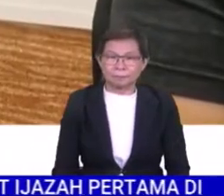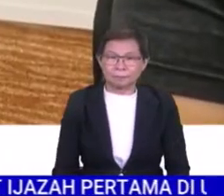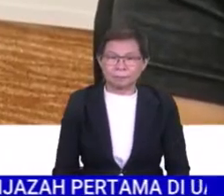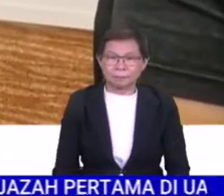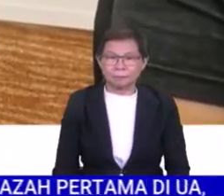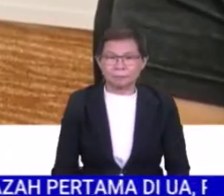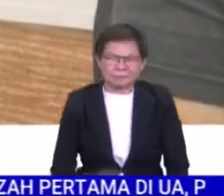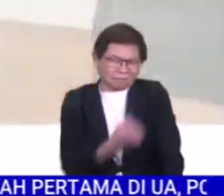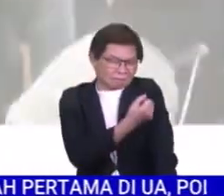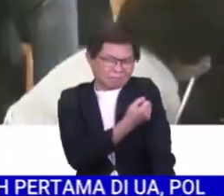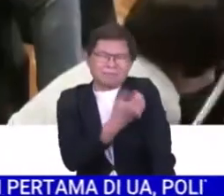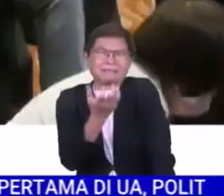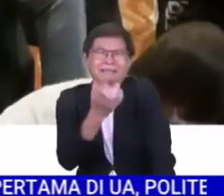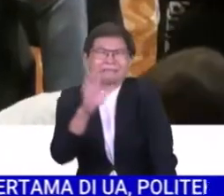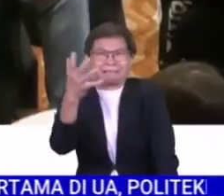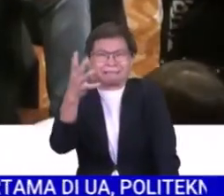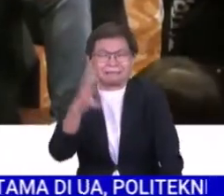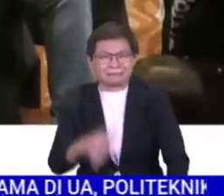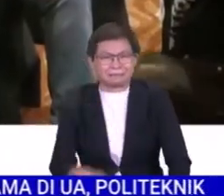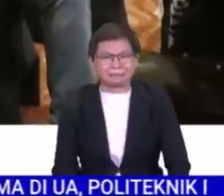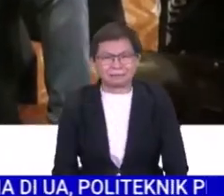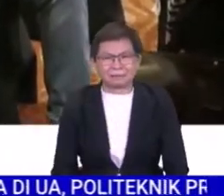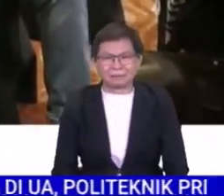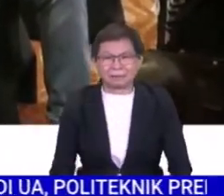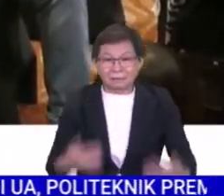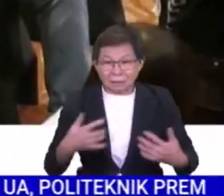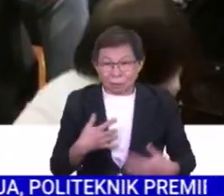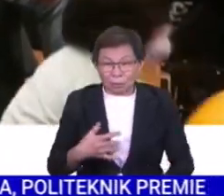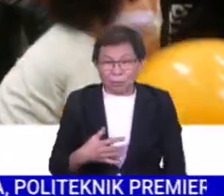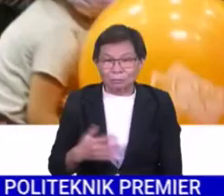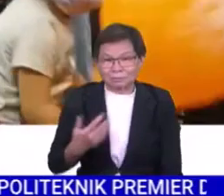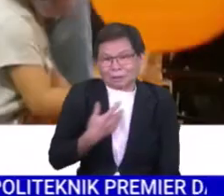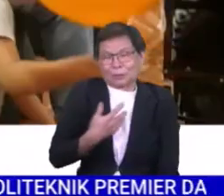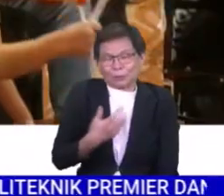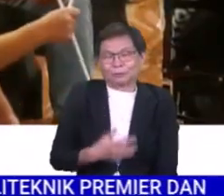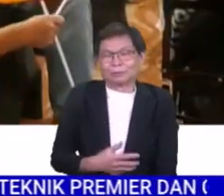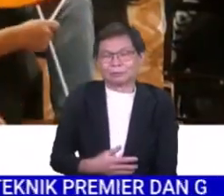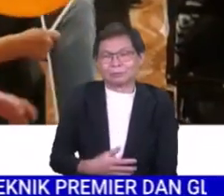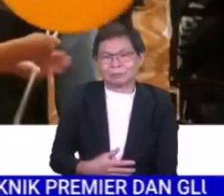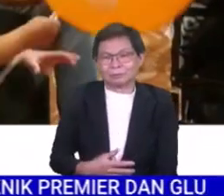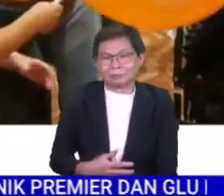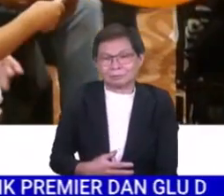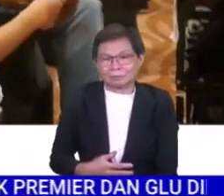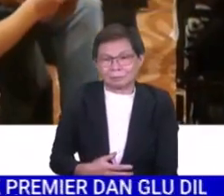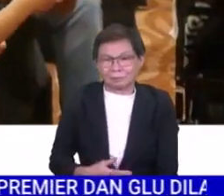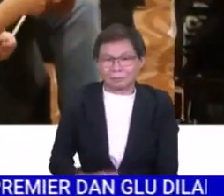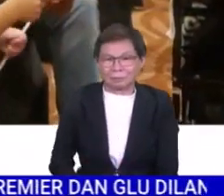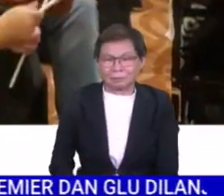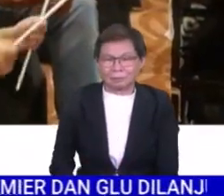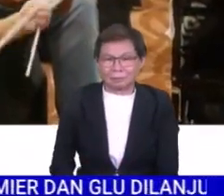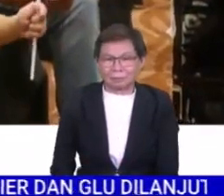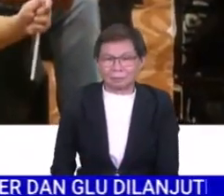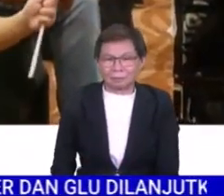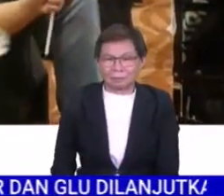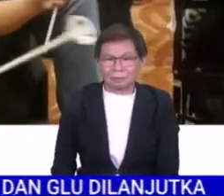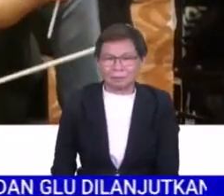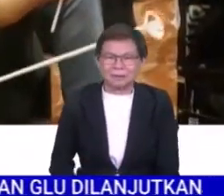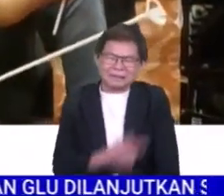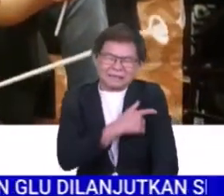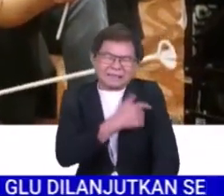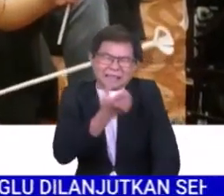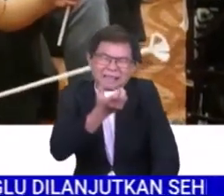Vaksin tak sakit. Tadi dapat vaksin, macam mana? Takut tak takut? Takut. Takut. Habis masa cucuk macam mana?